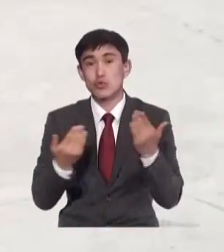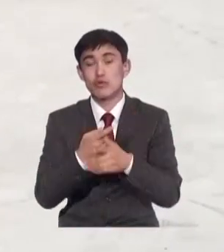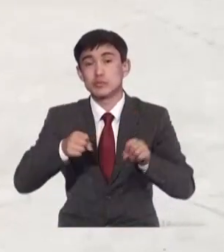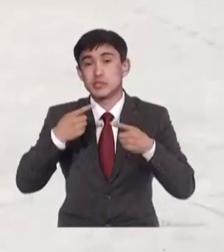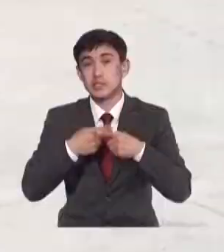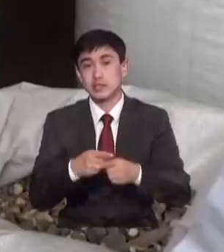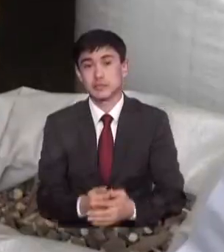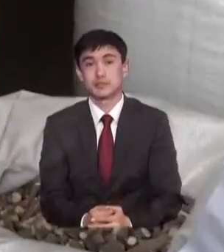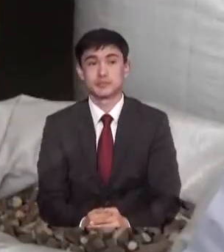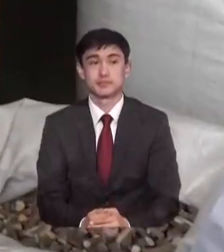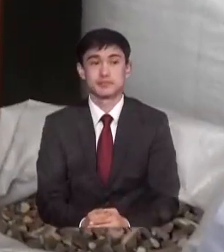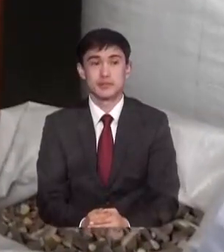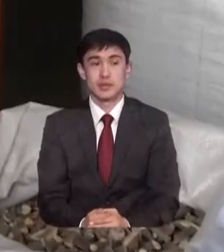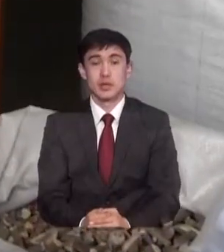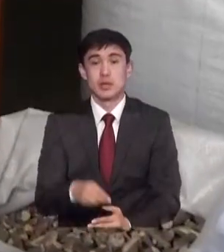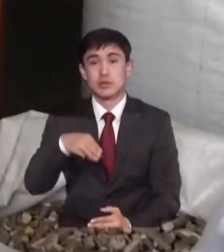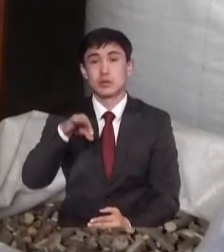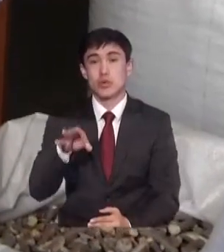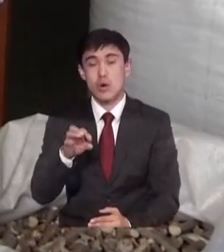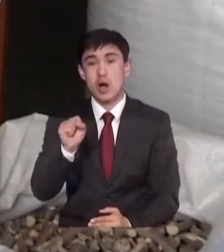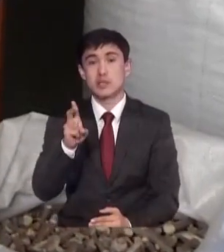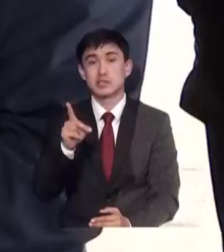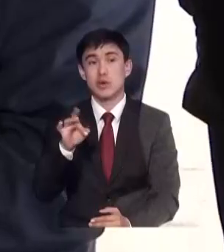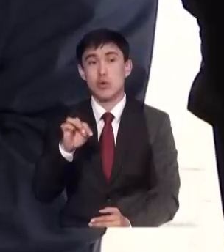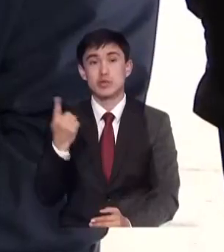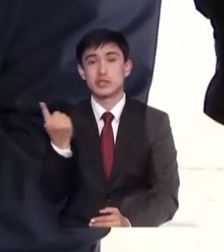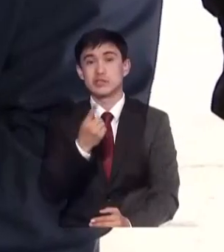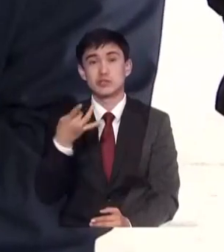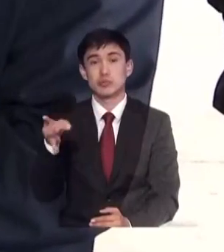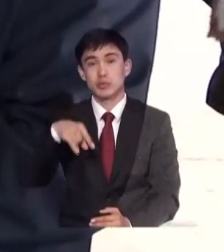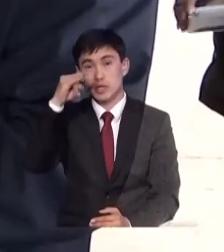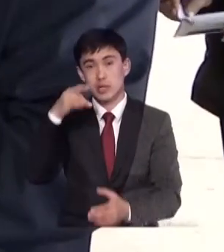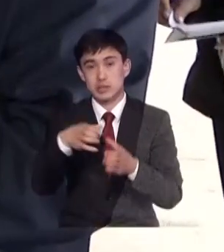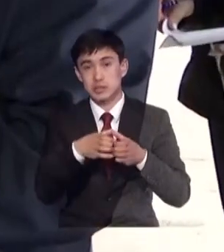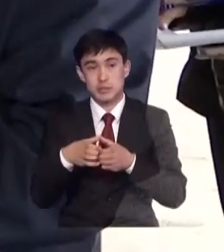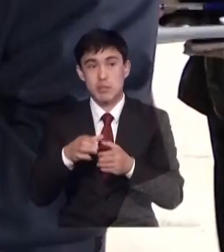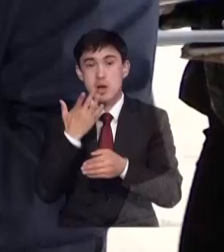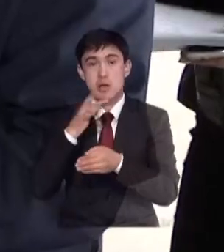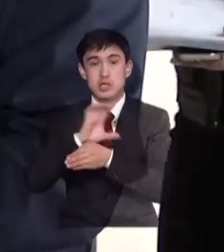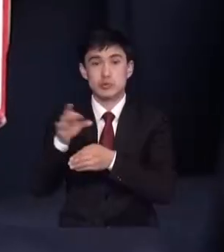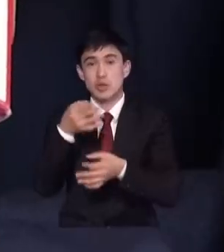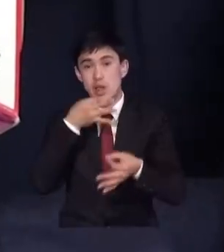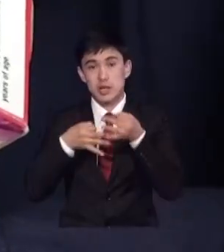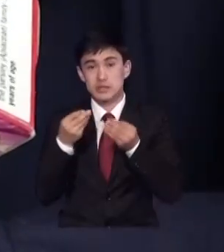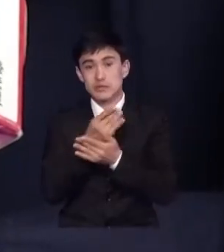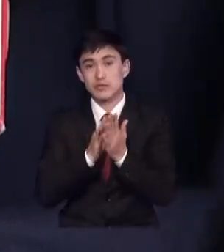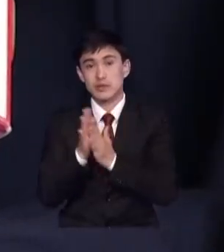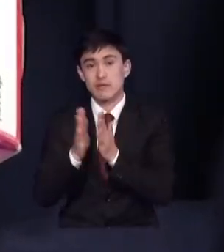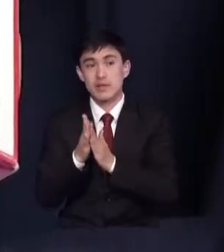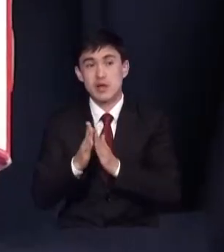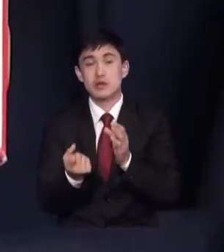техники. Товарищество «Азия Голд» – единственная в республике компания по экспорту лекарственных трав.